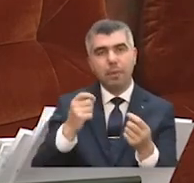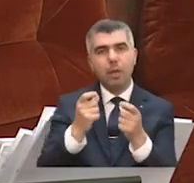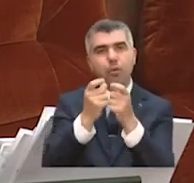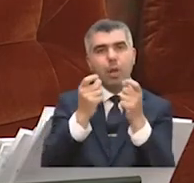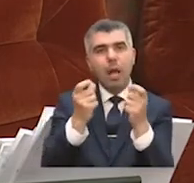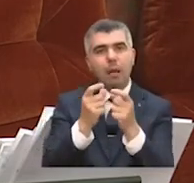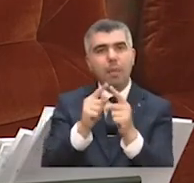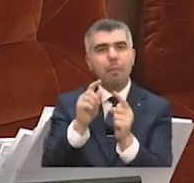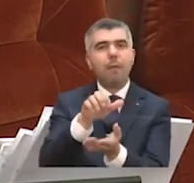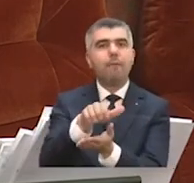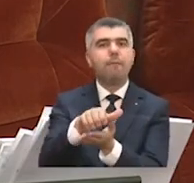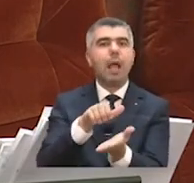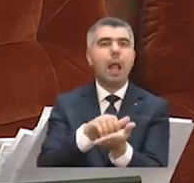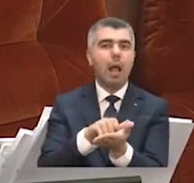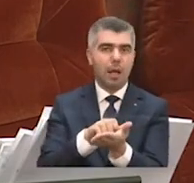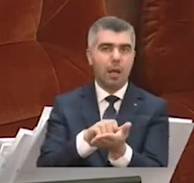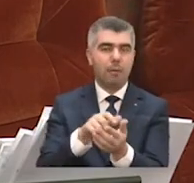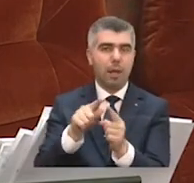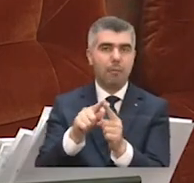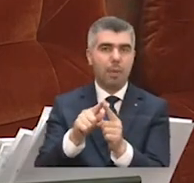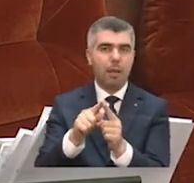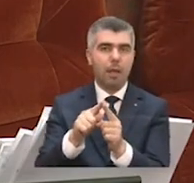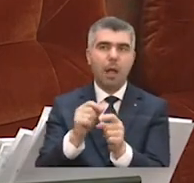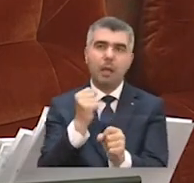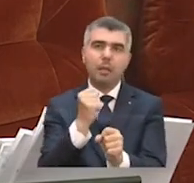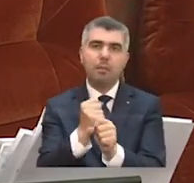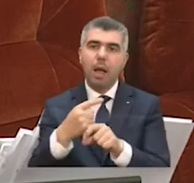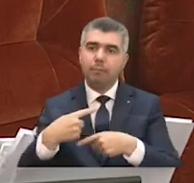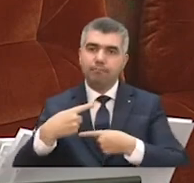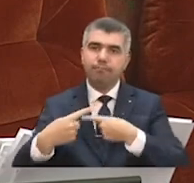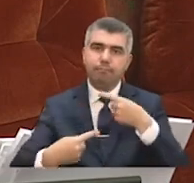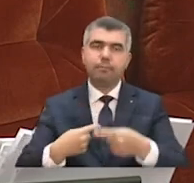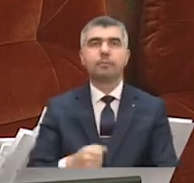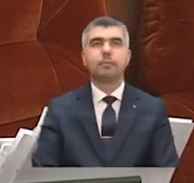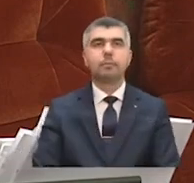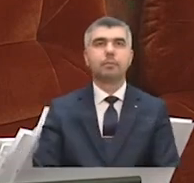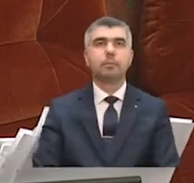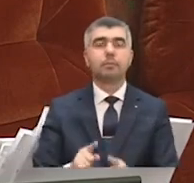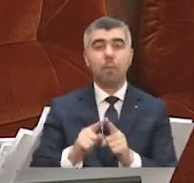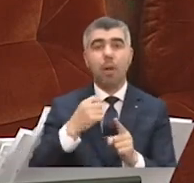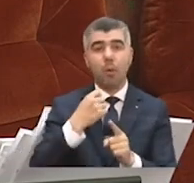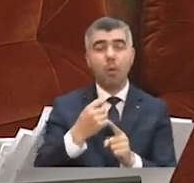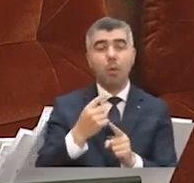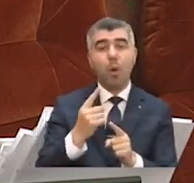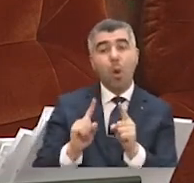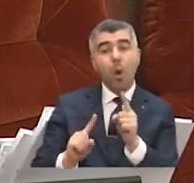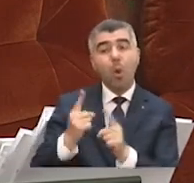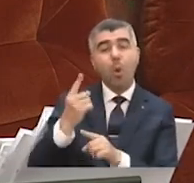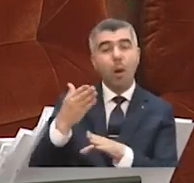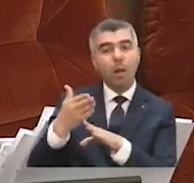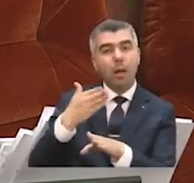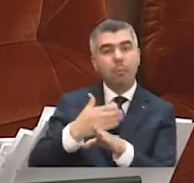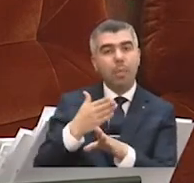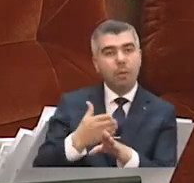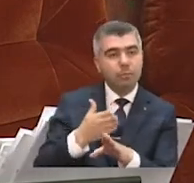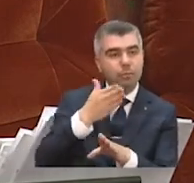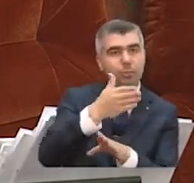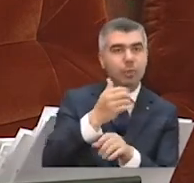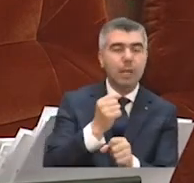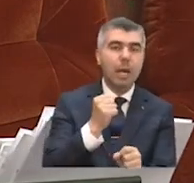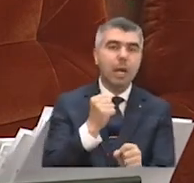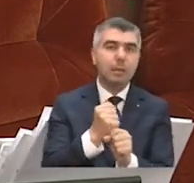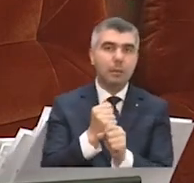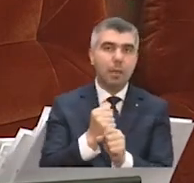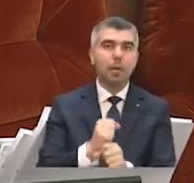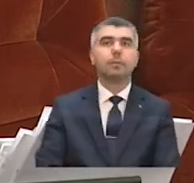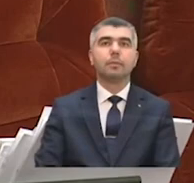الفلاحي عندها إشكالية حقيقية ديال العمل الموسمي. كاين إشكاليات ديال الشروط باش تيدخلوا الإنسان يخدم والشروط باش الإنسان تبغي يخرج من